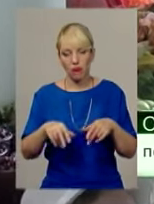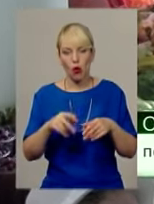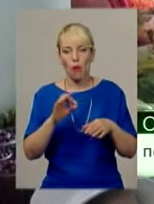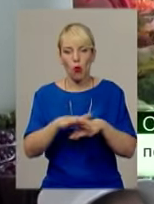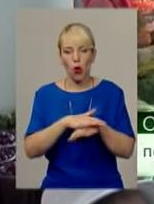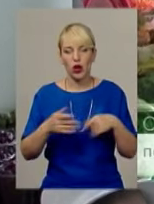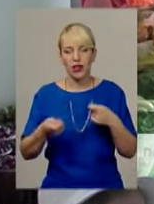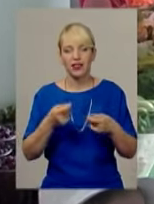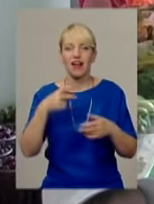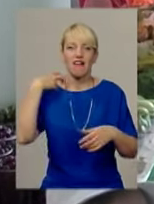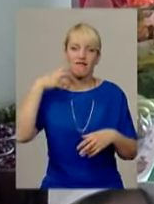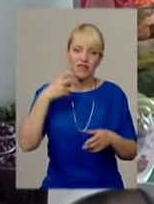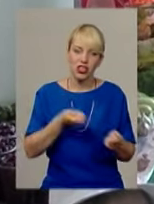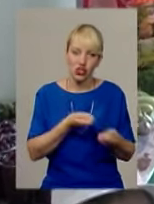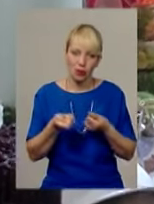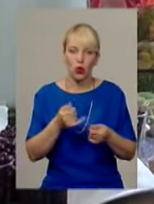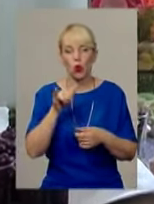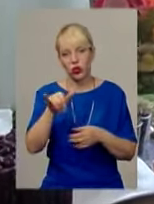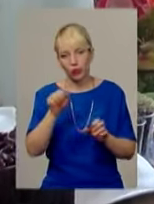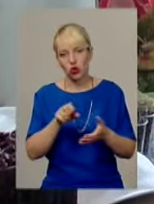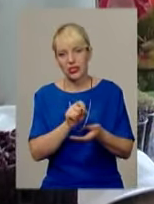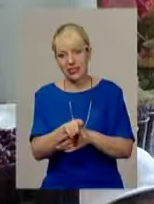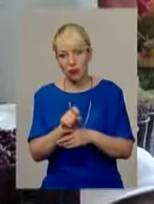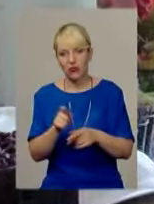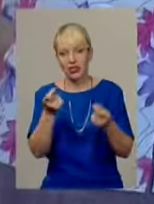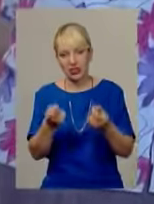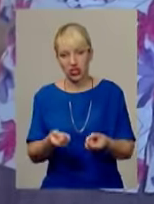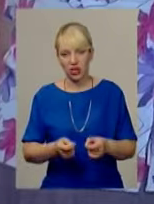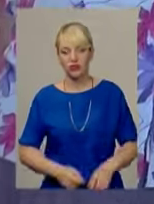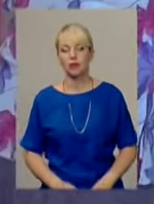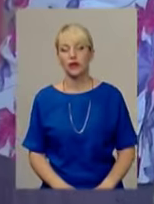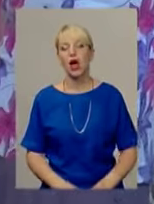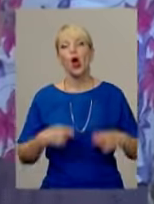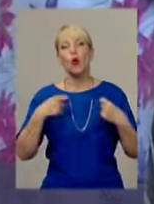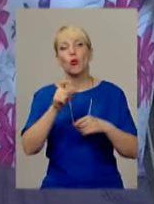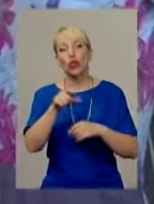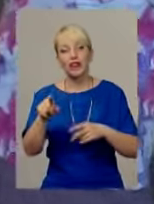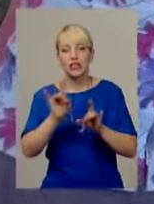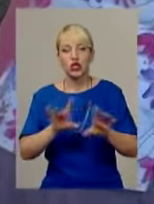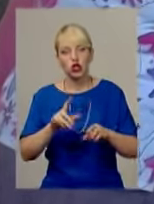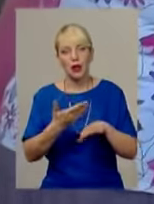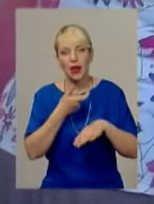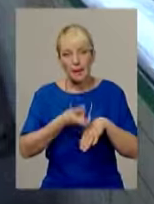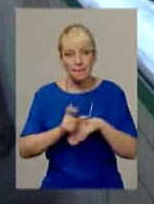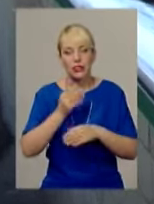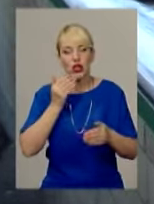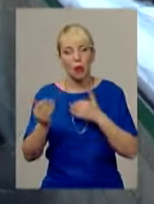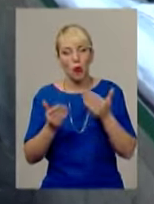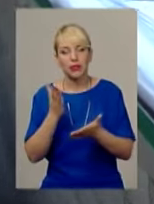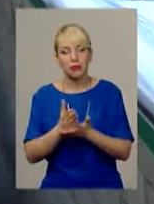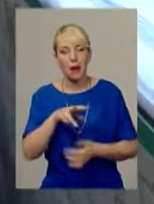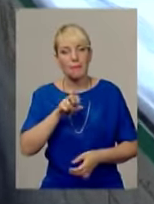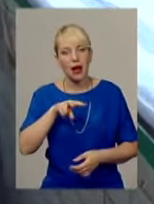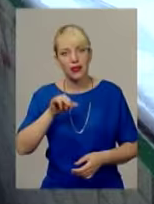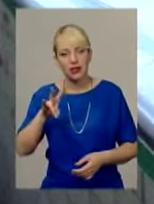там вишні приносять, можна в них замовляти, в них дешевше, правда. Продавці розповідають, що найбільший попит на ринках зараз має малина.